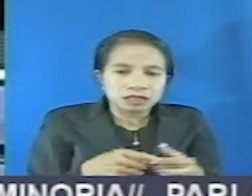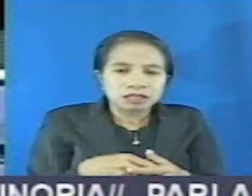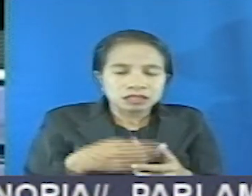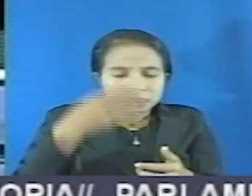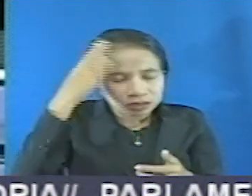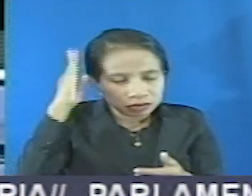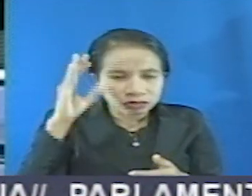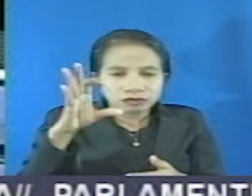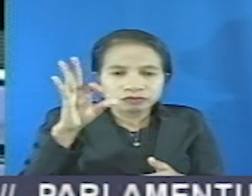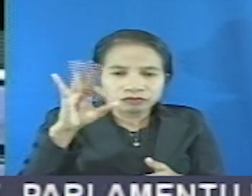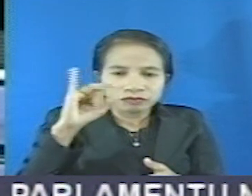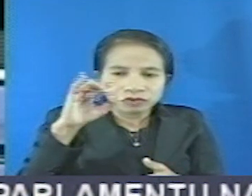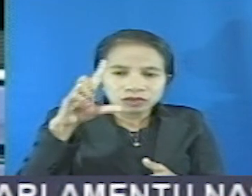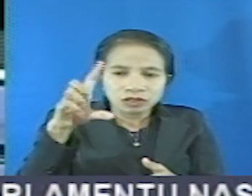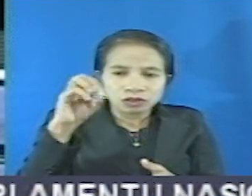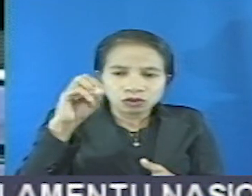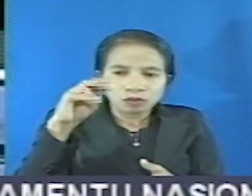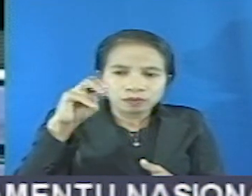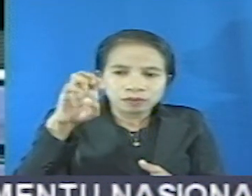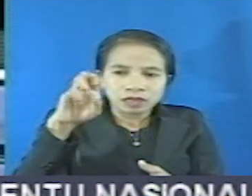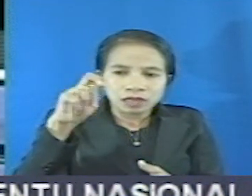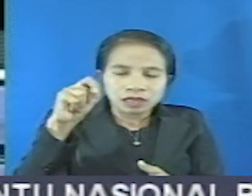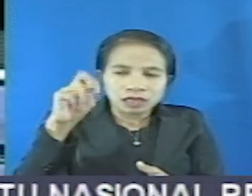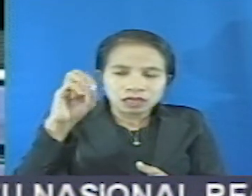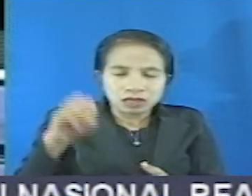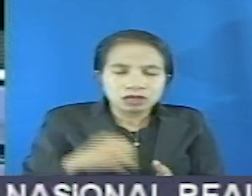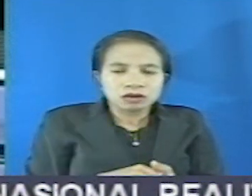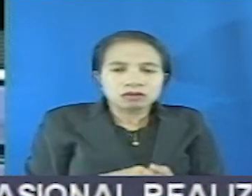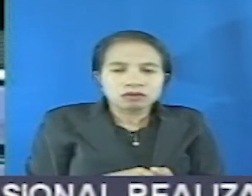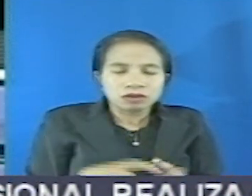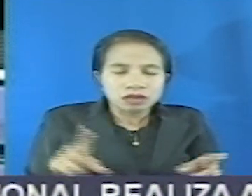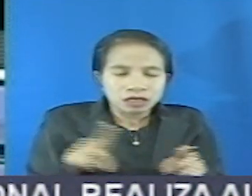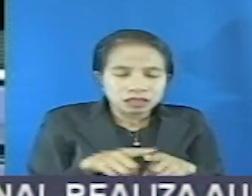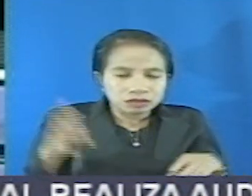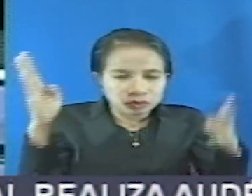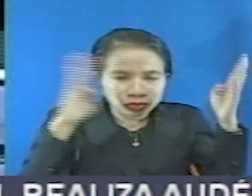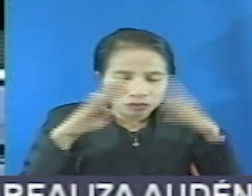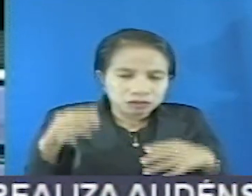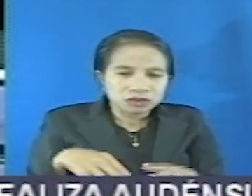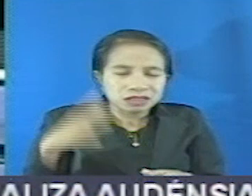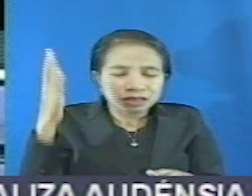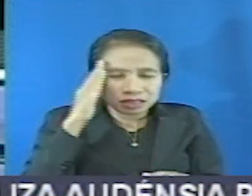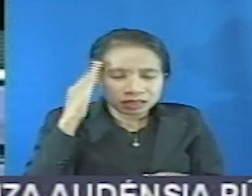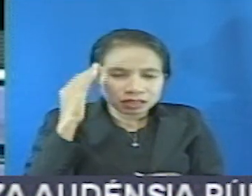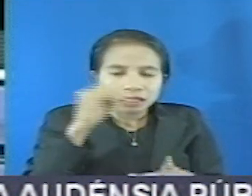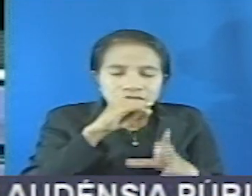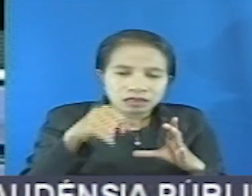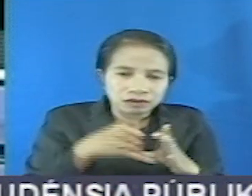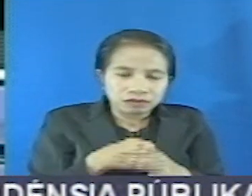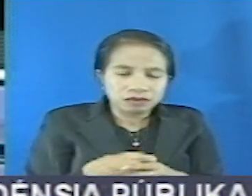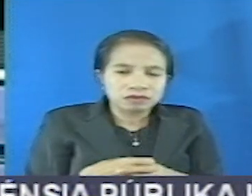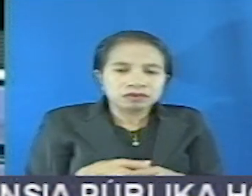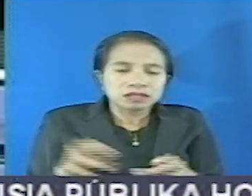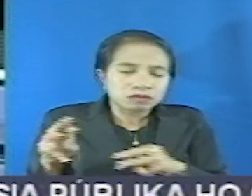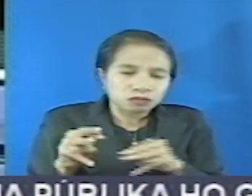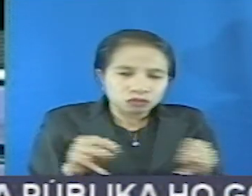ya tempo ia halo ona medida sira disiplinar relasau ho kasu balu nebe disconfia sira involve ia altura nebe muda ona